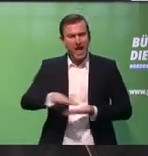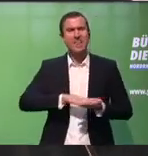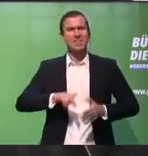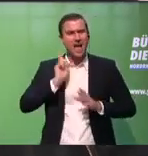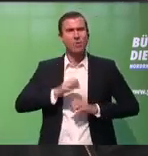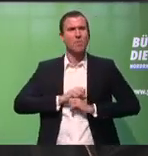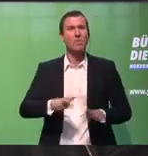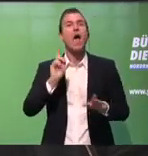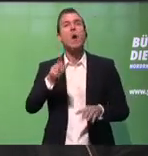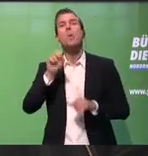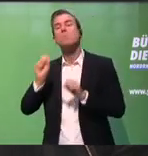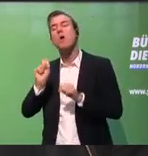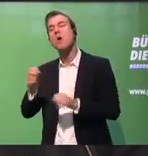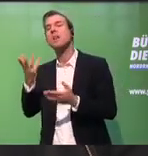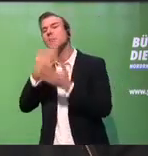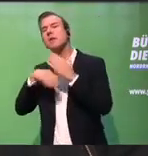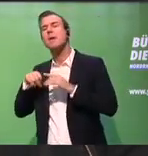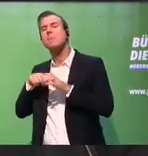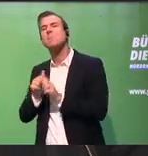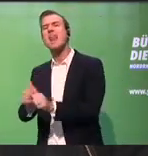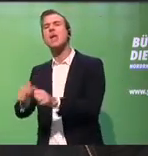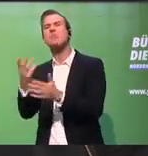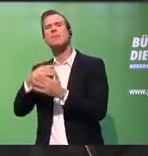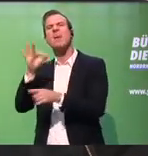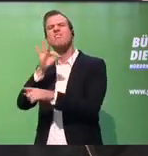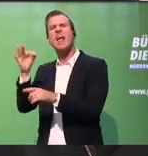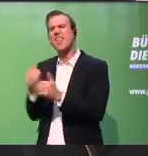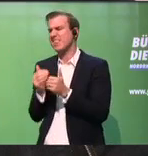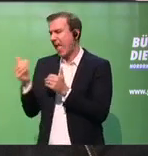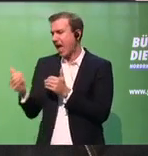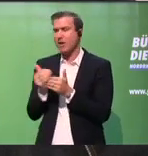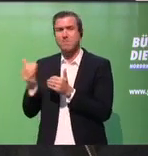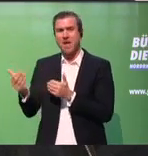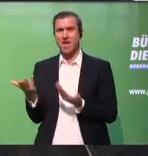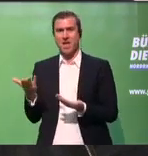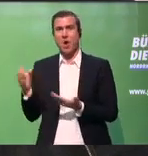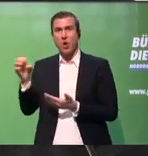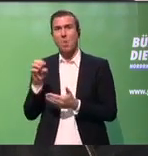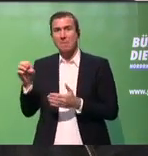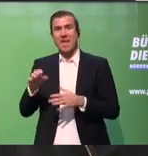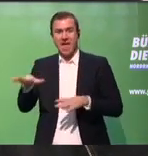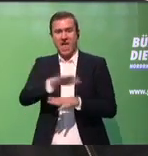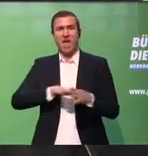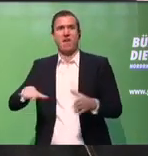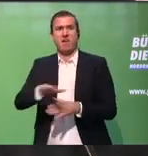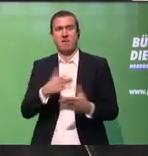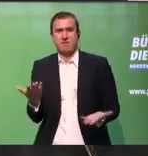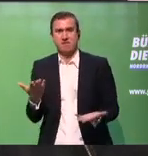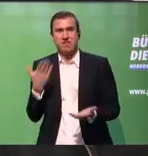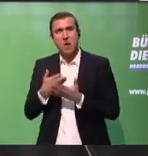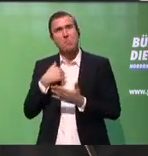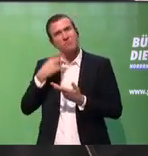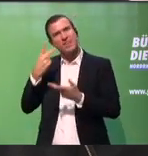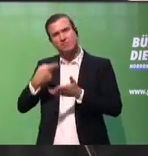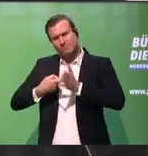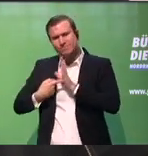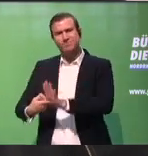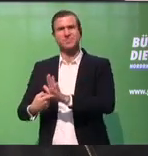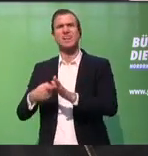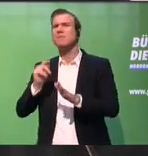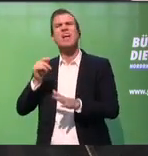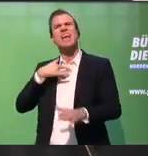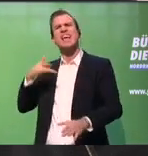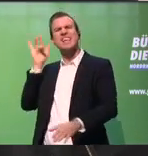durch möglicherweise Begleitung in Flandern, in der Nachbarschaft, hier im europäischen Raum ein Zeichen setzen gegen Krieg,